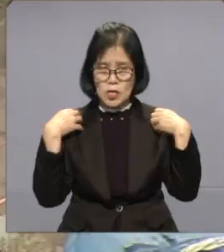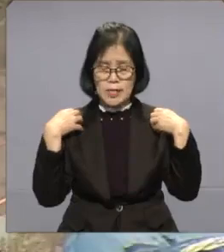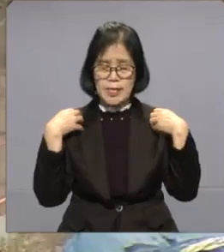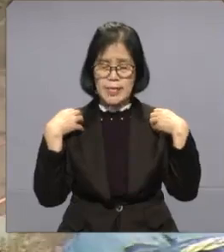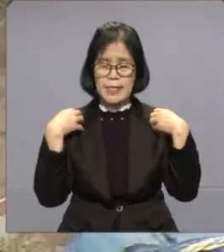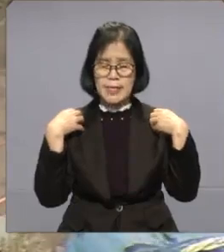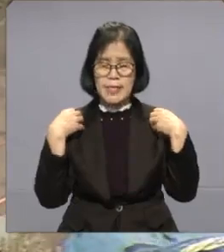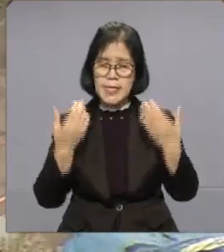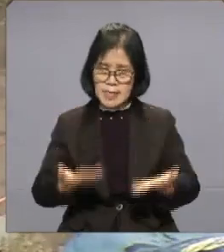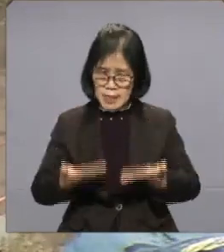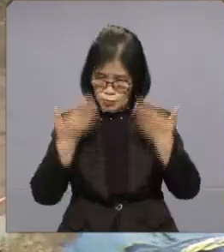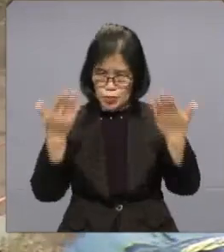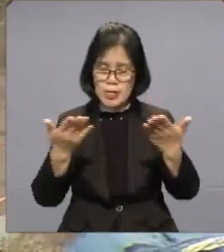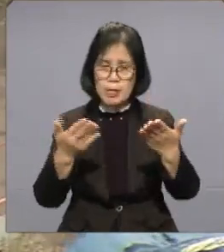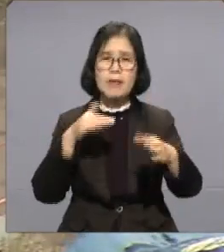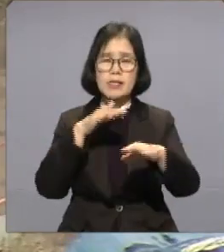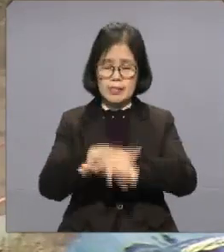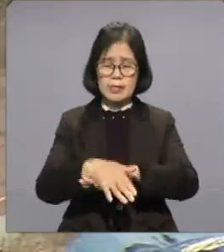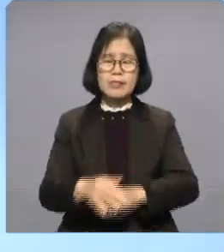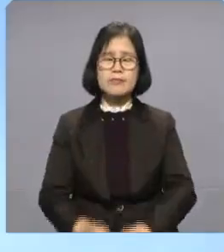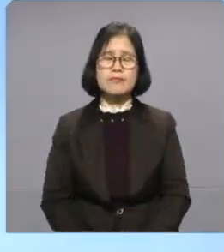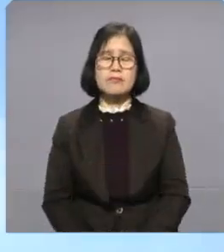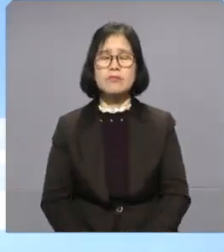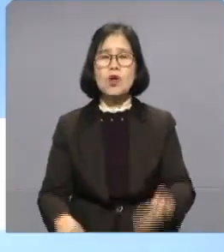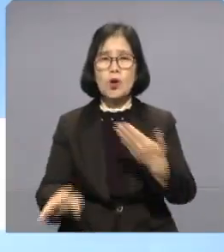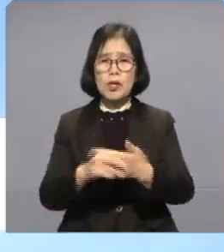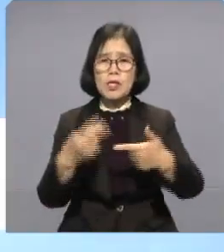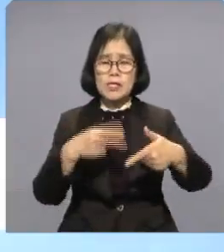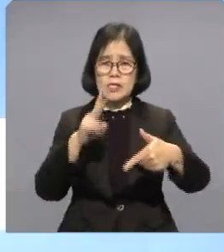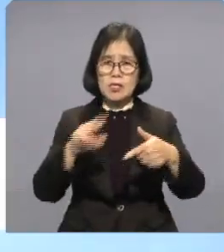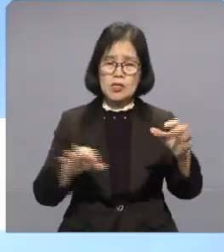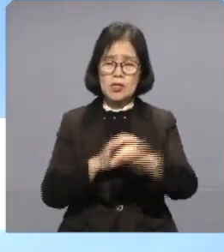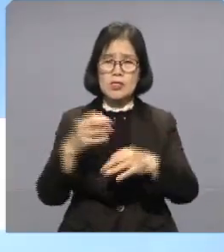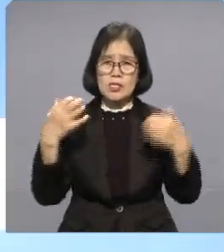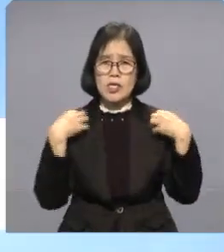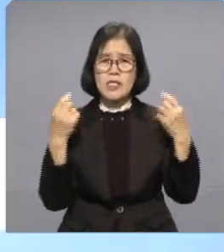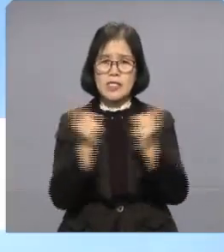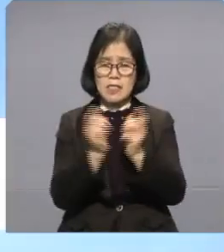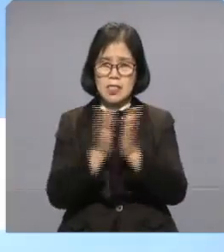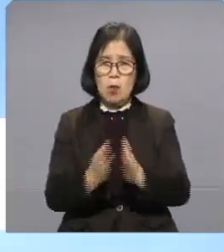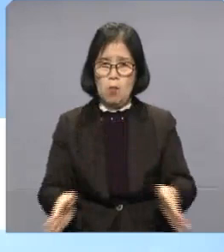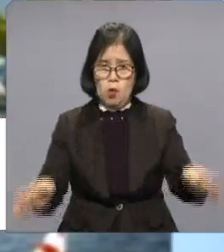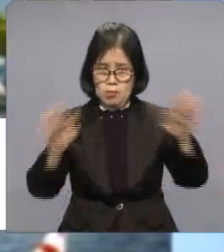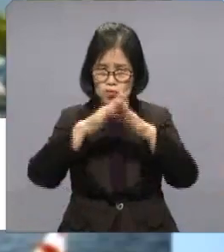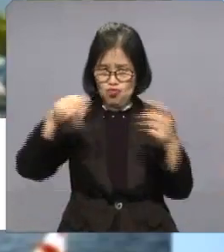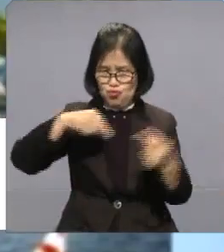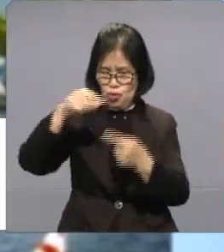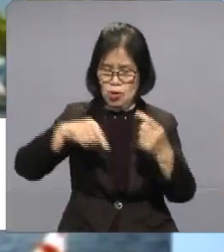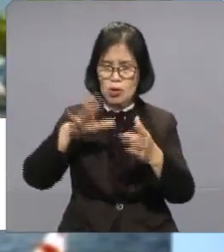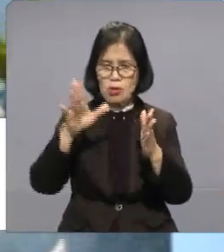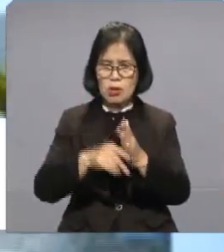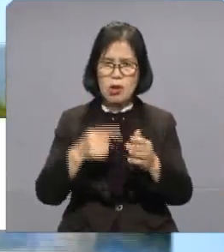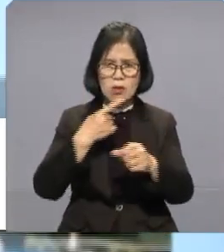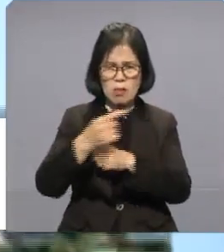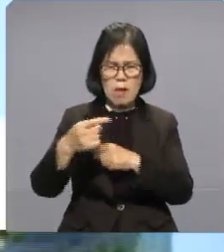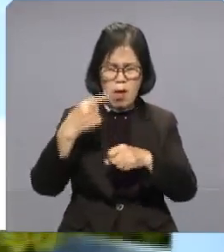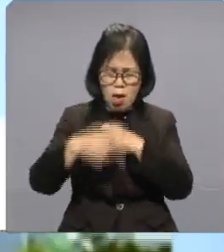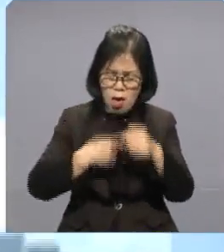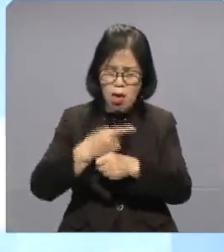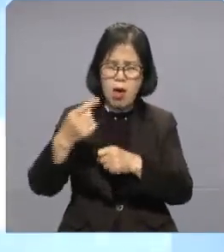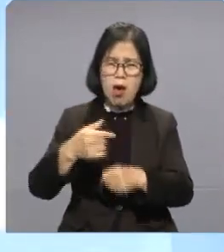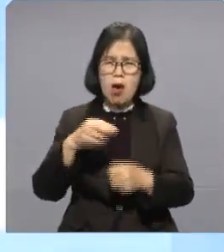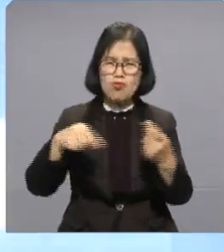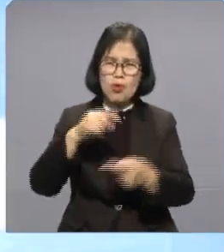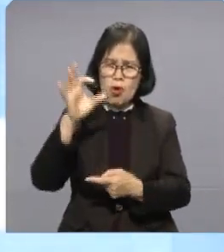체납하는 형태가 예상되고 있습니다. 이럴 경우 인천경제청이 직접 복합시설을 운영하게 돼 매년 막대한